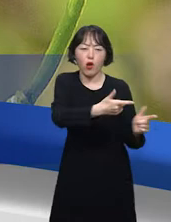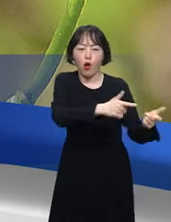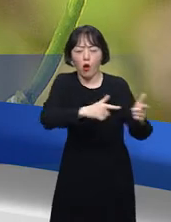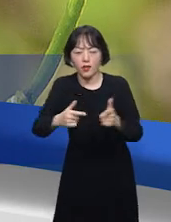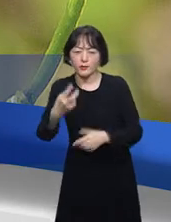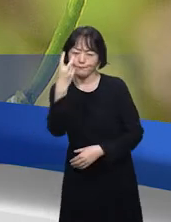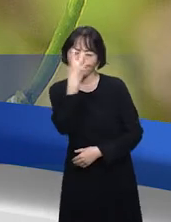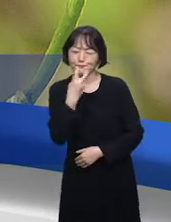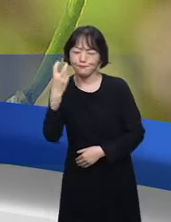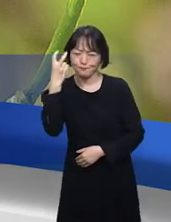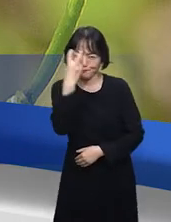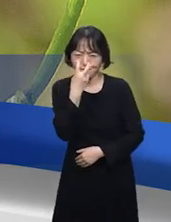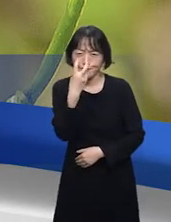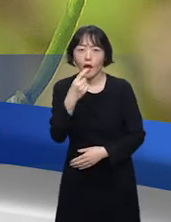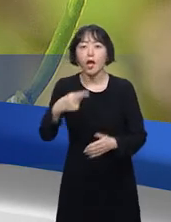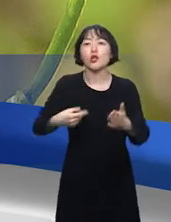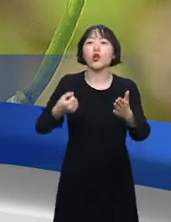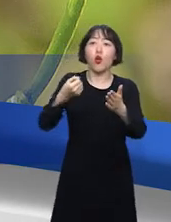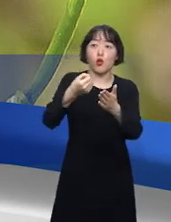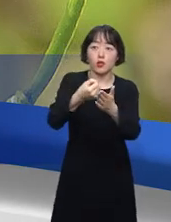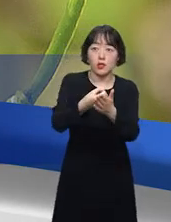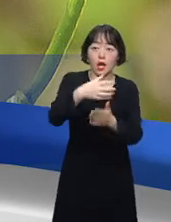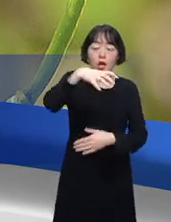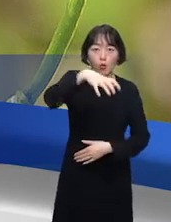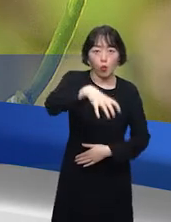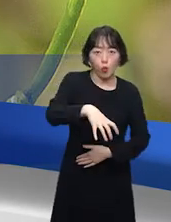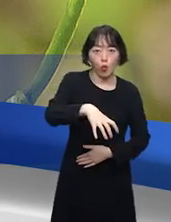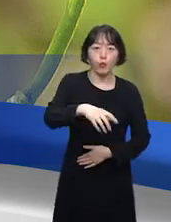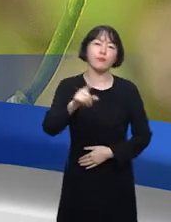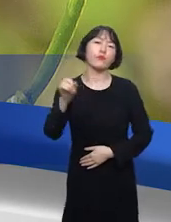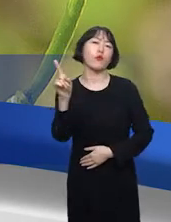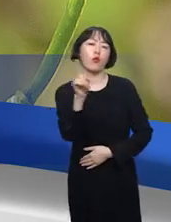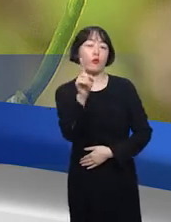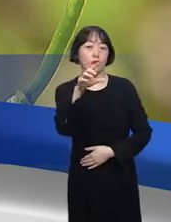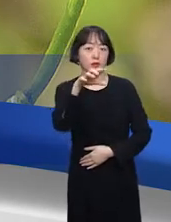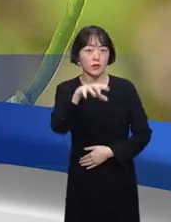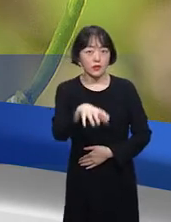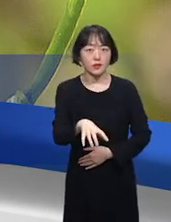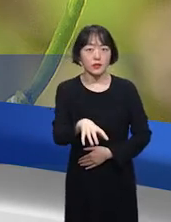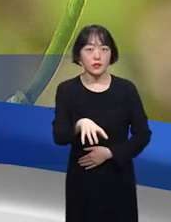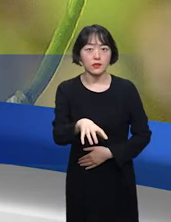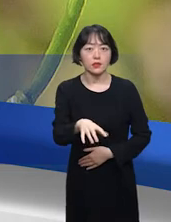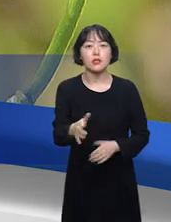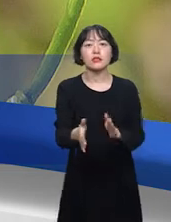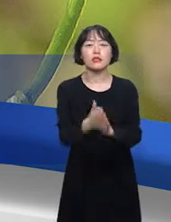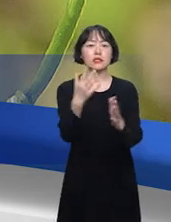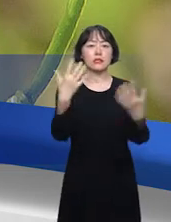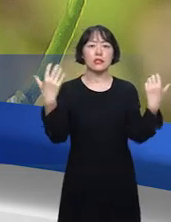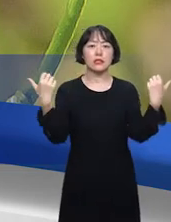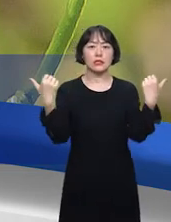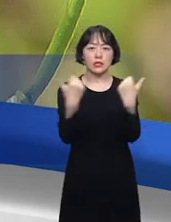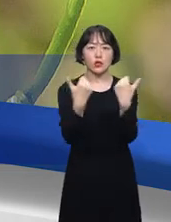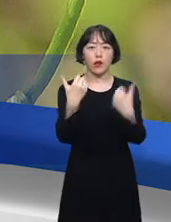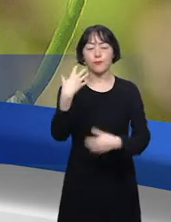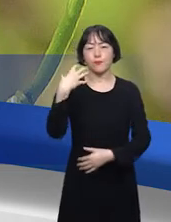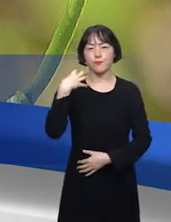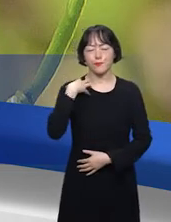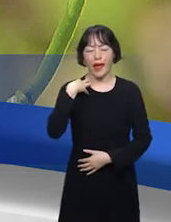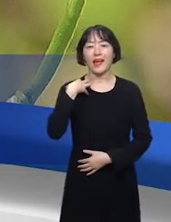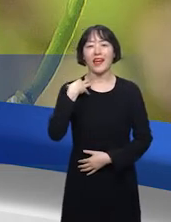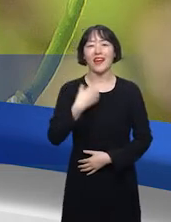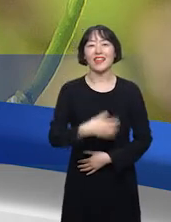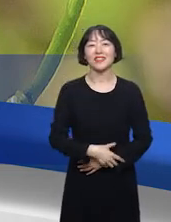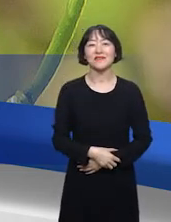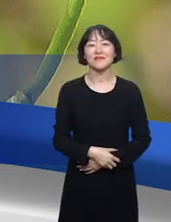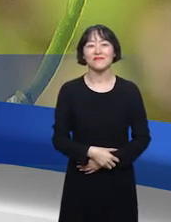운영에 관한 여러 가지 사항을 심의하여 결정하는 일, 바로 시의회의 가장 큰 역할입니다.